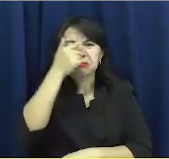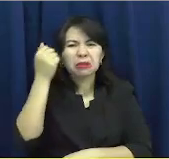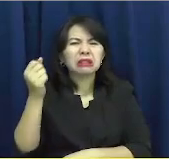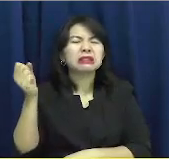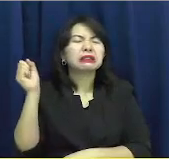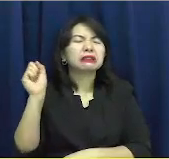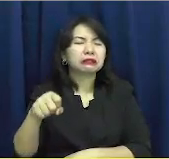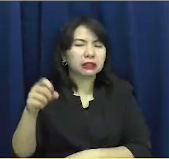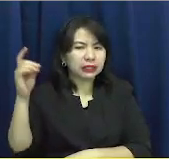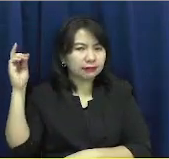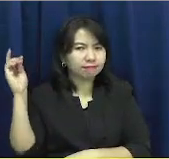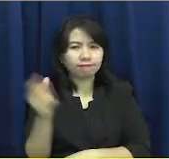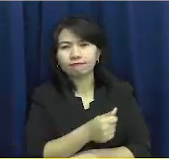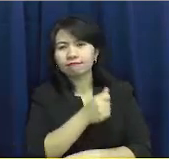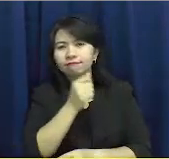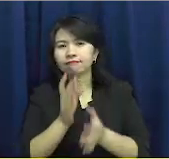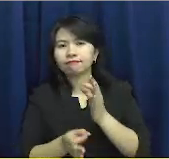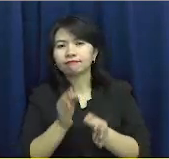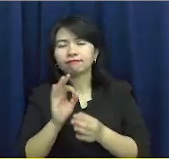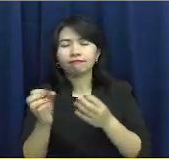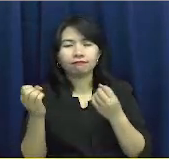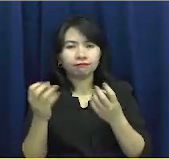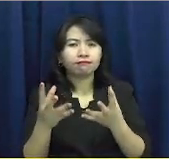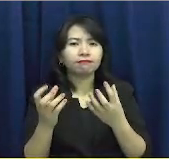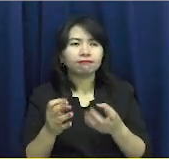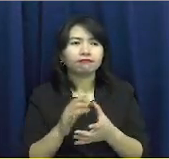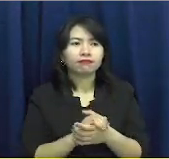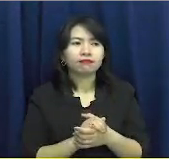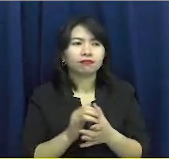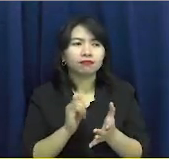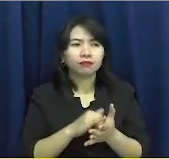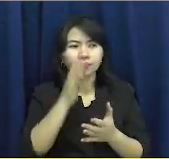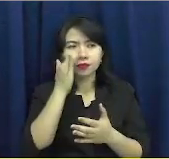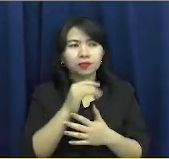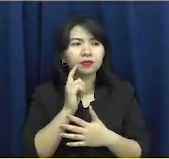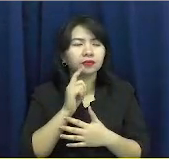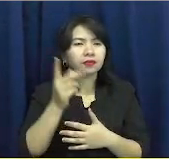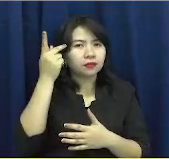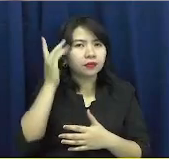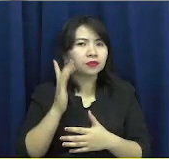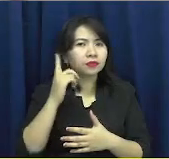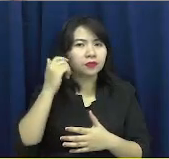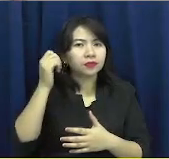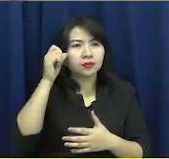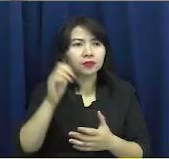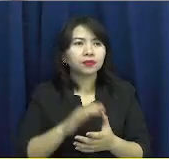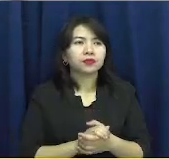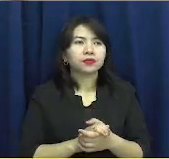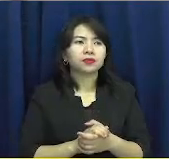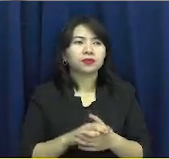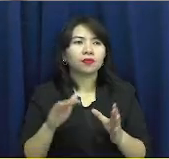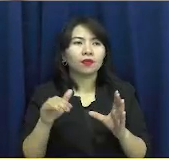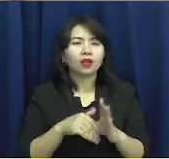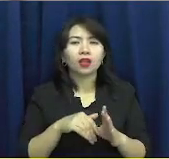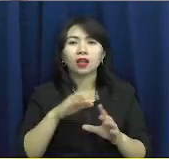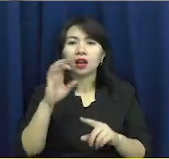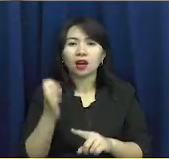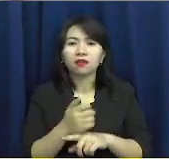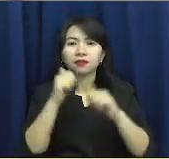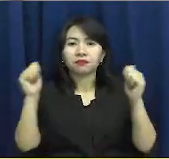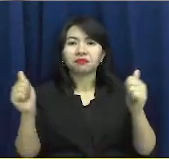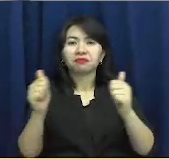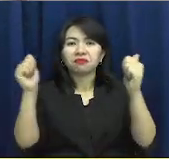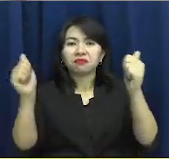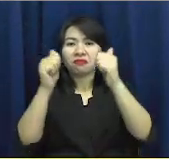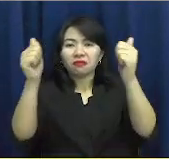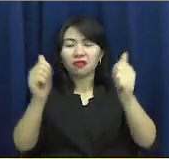Take note of this. Kaya nga nababanggit lagi ni Pastor Sir Jow that every anniversary, para tayong paputok. Yeah, yeah. Lagi okay. Po